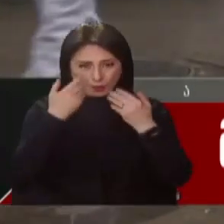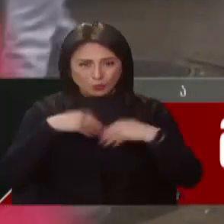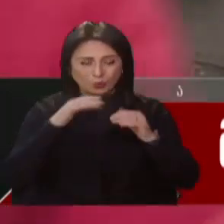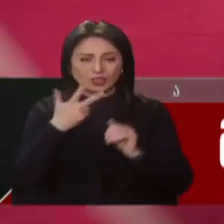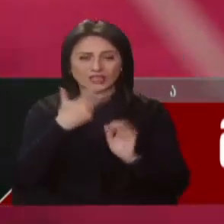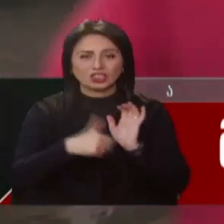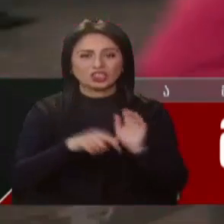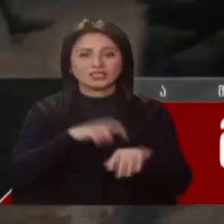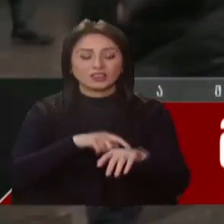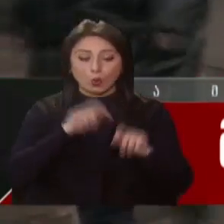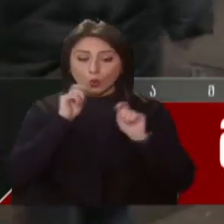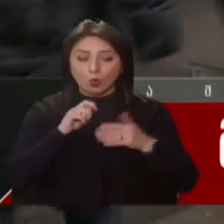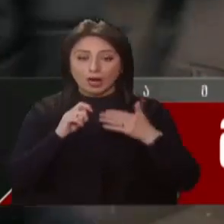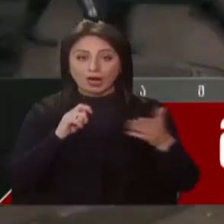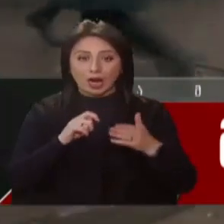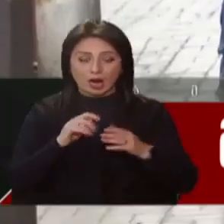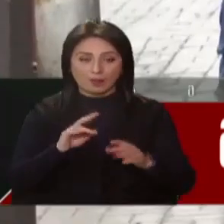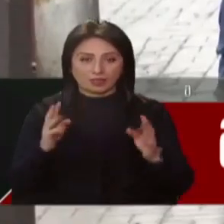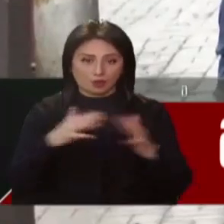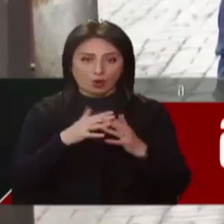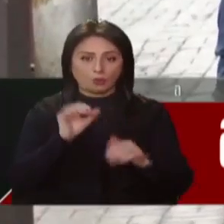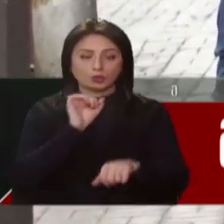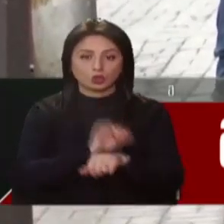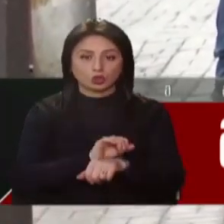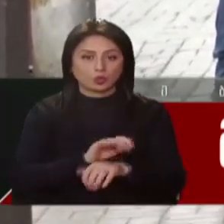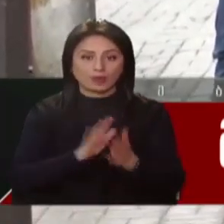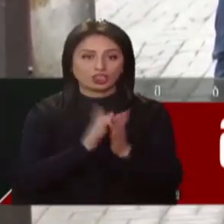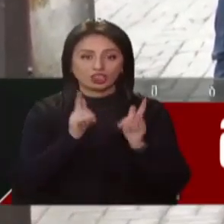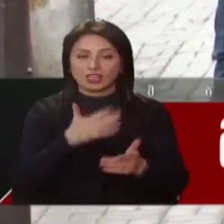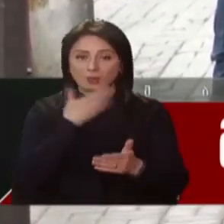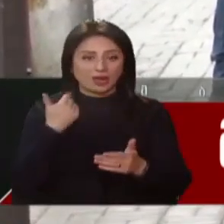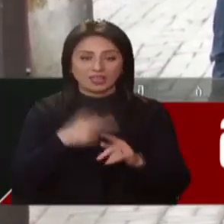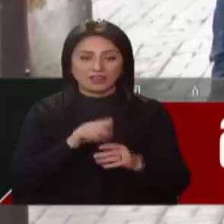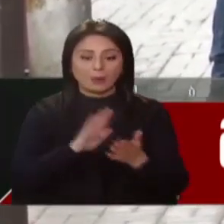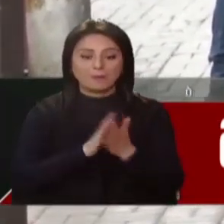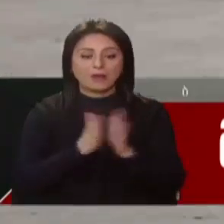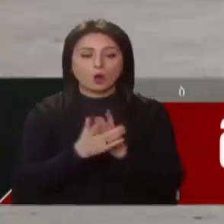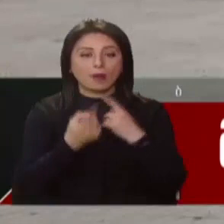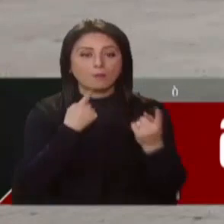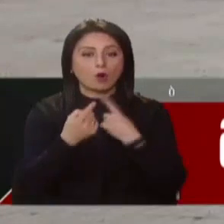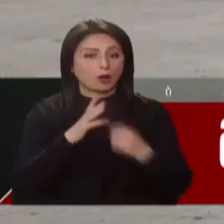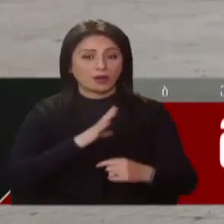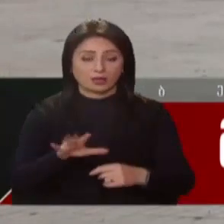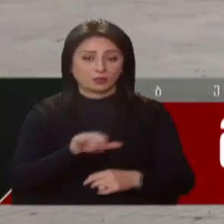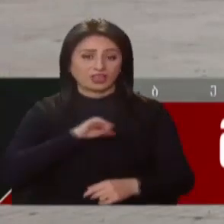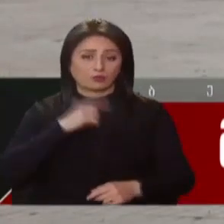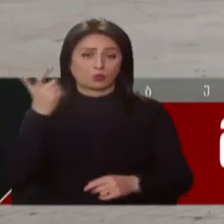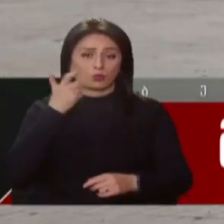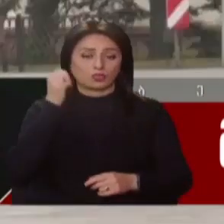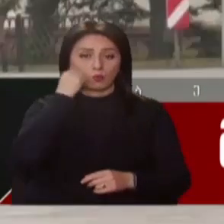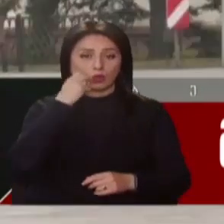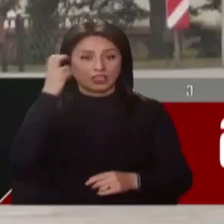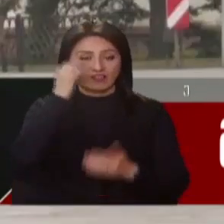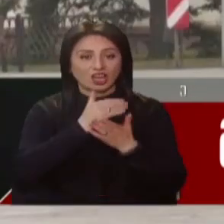Имис миухадават, ром украинул мхарестан цецхлис шецхватис режими ар шетанхмебула да завис пиробебзе молапаракебеби ар копила. Москва